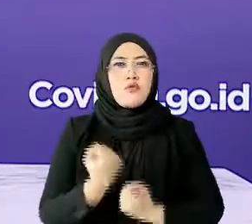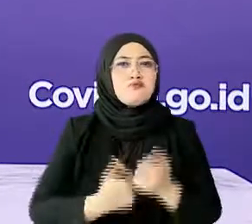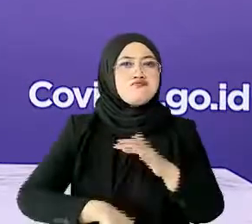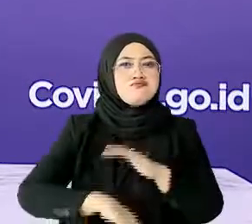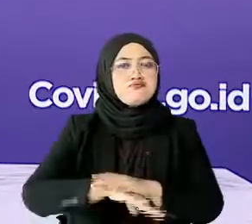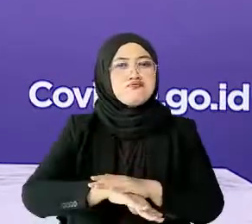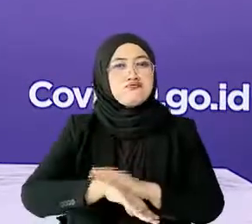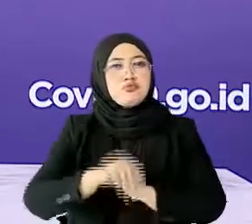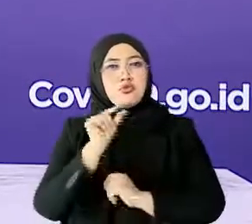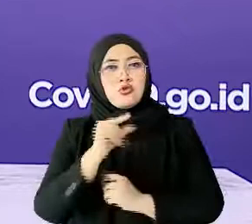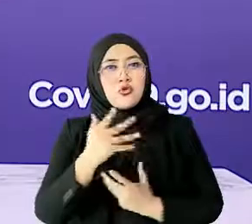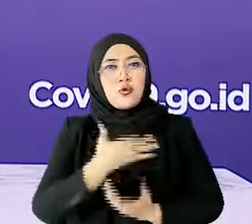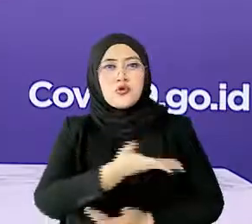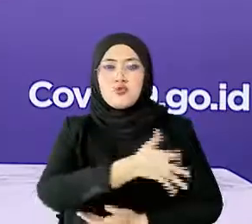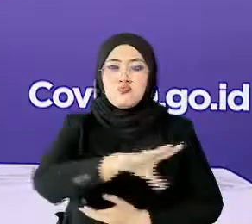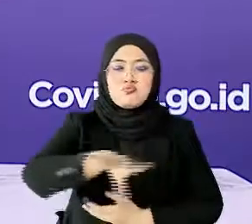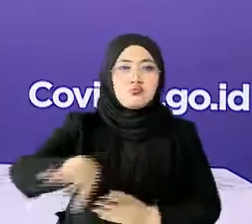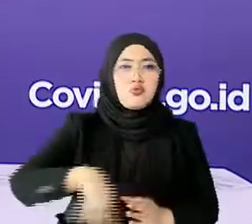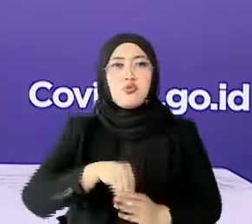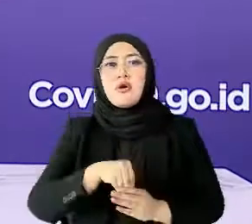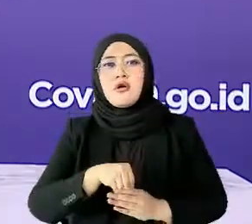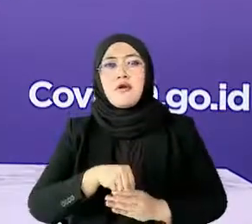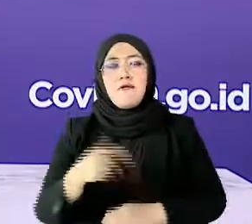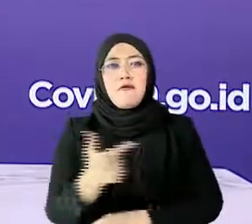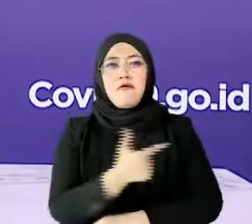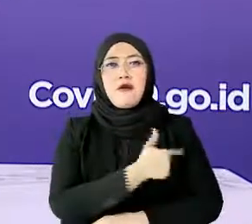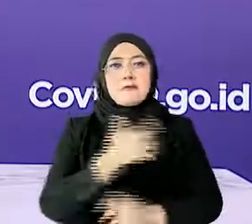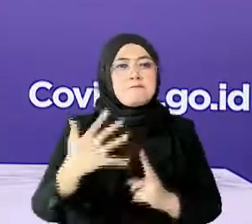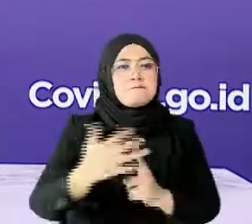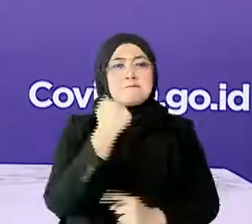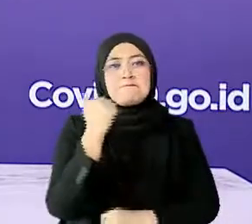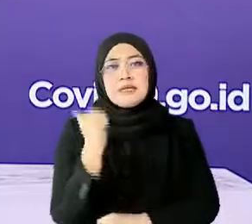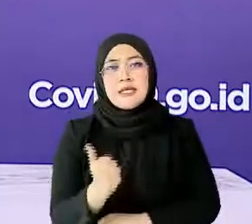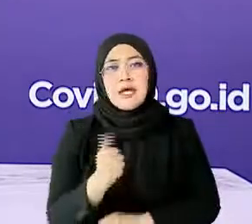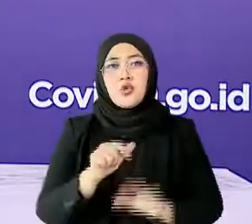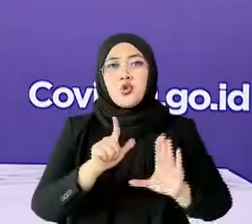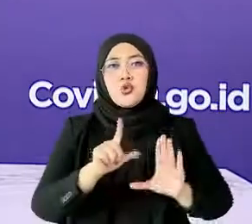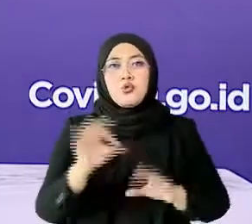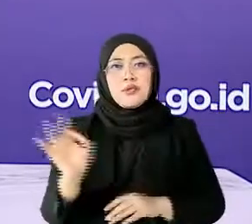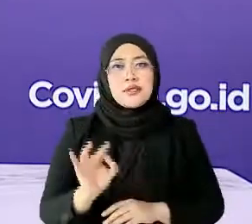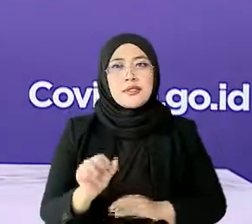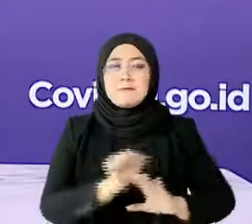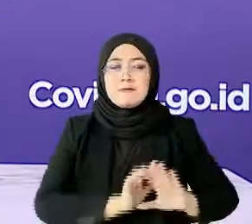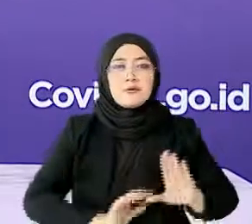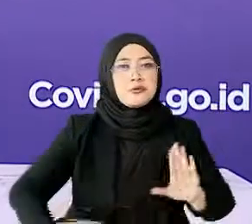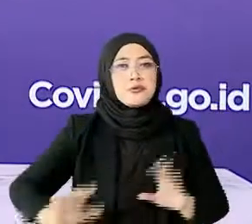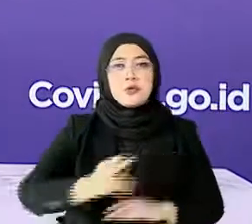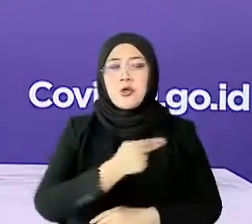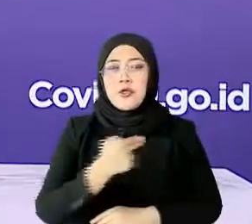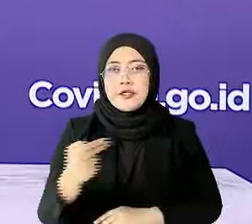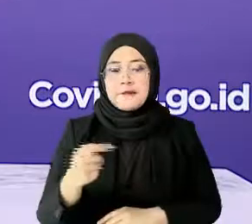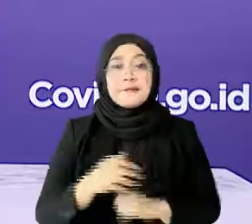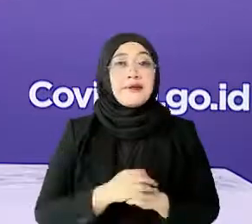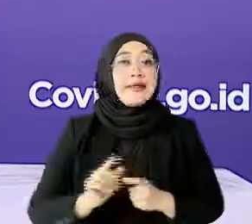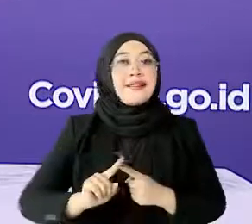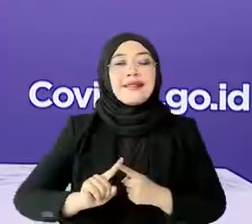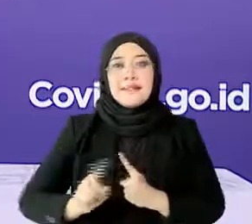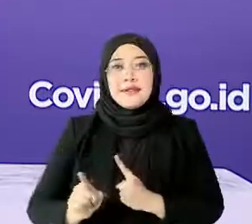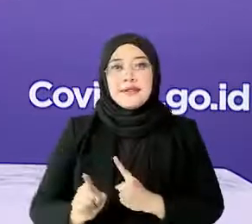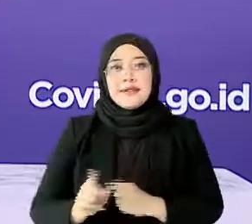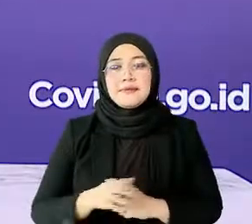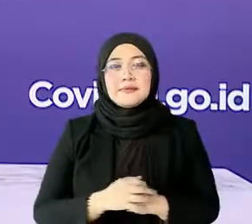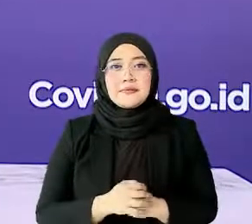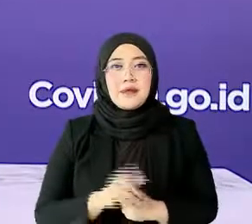untuk seluruh cakupan vaksinasi itu bisa tercapai 70% di seluruh rakyat Indonesia Namun